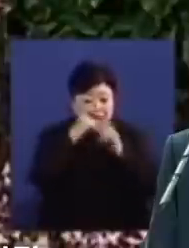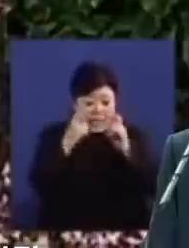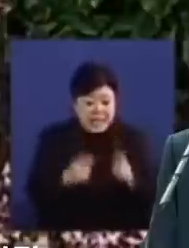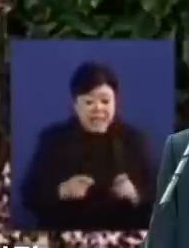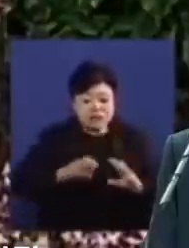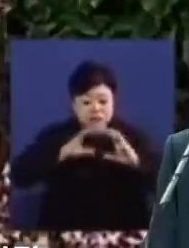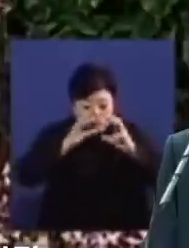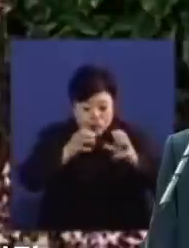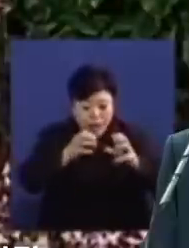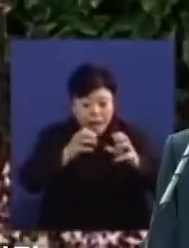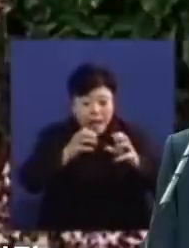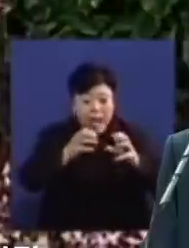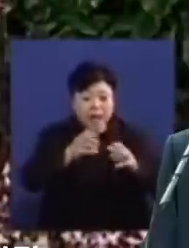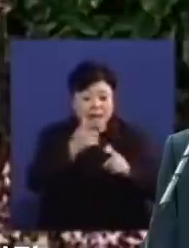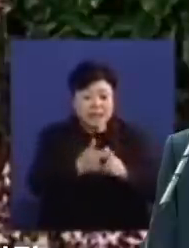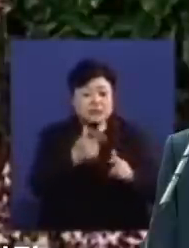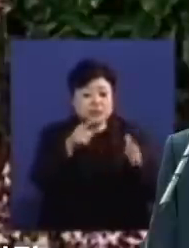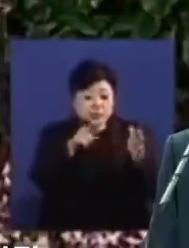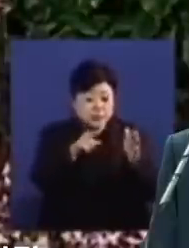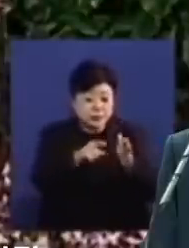국가, 예수를